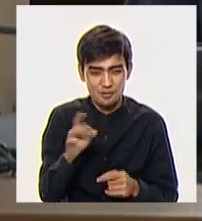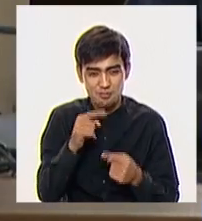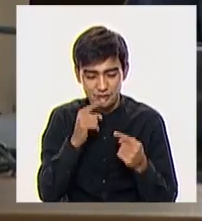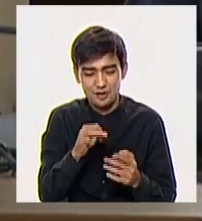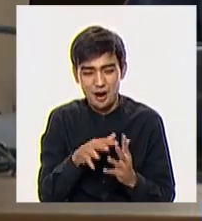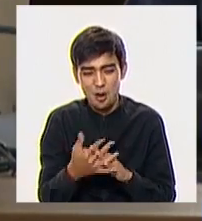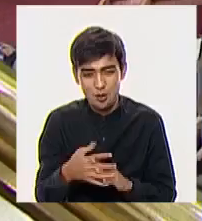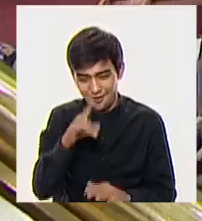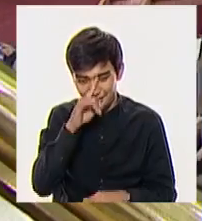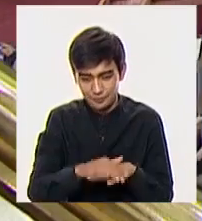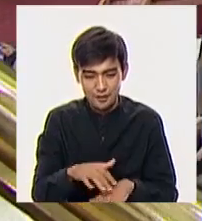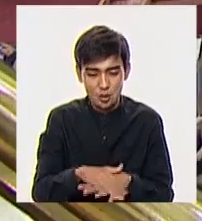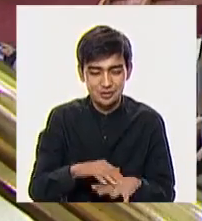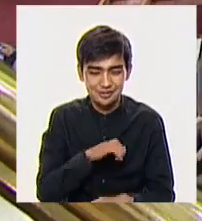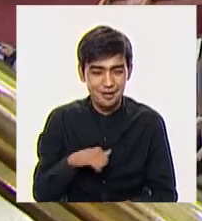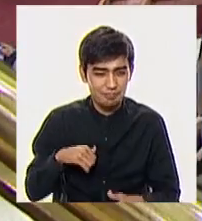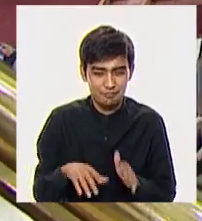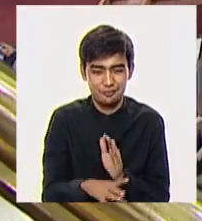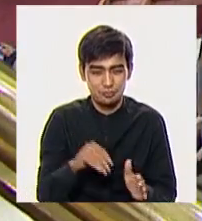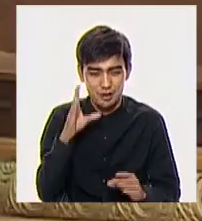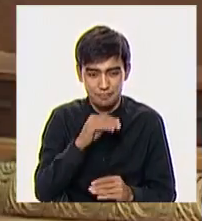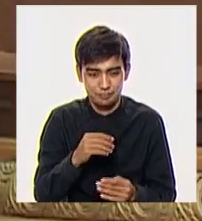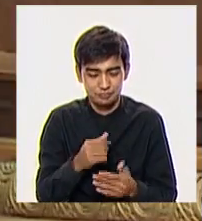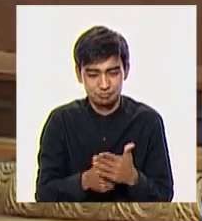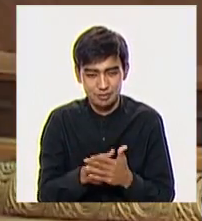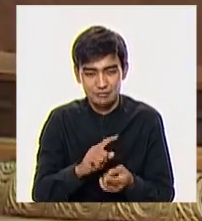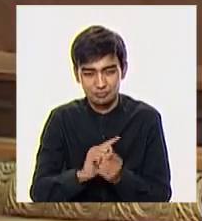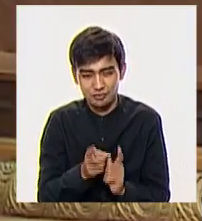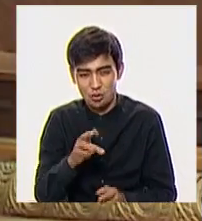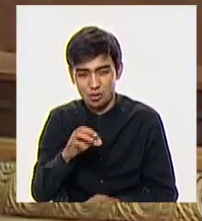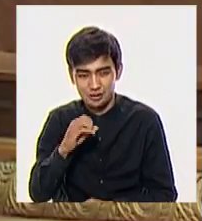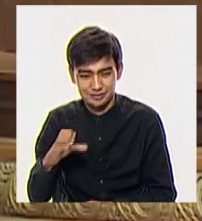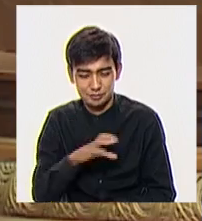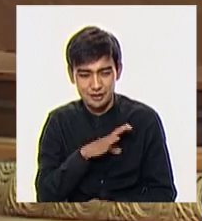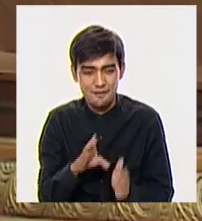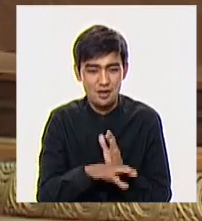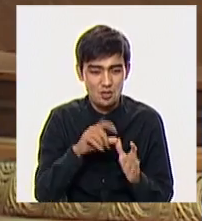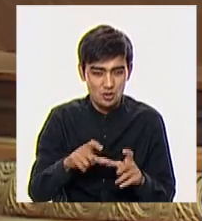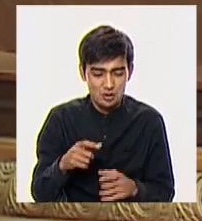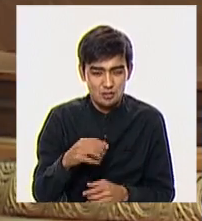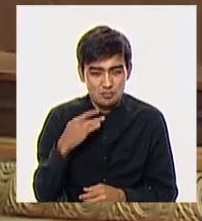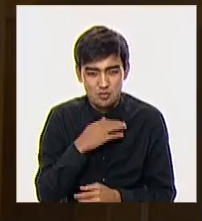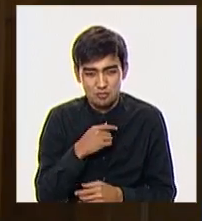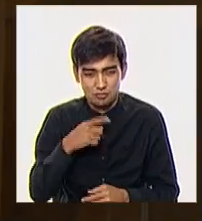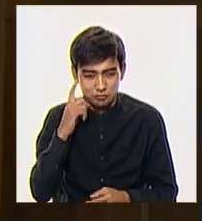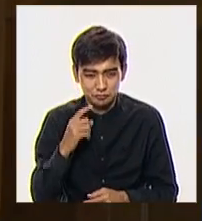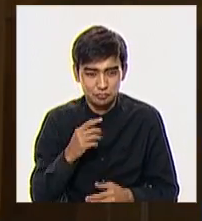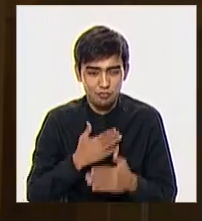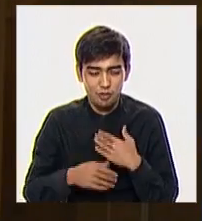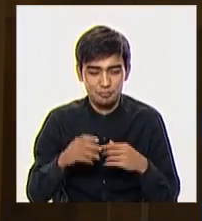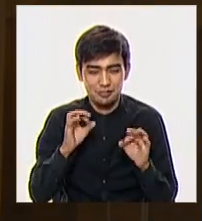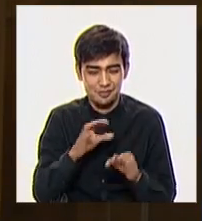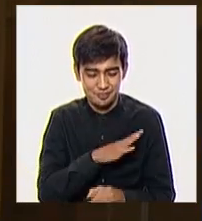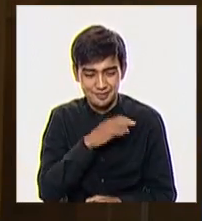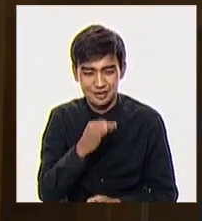халық өзі сайлай алатынына ерекше тоқталды. Жер кодексіне қатысты түзетулерге де депутаттар біраз тер төккенін мақтана жеткізді.